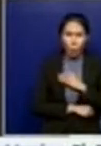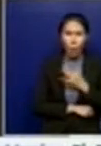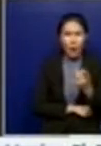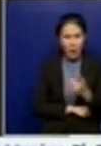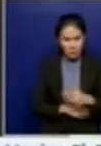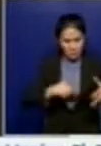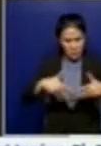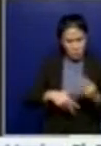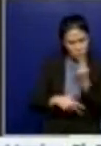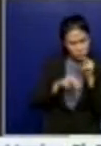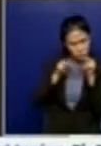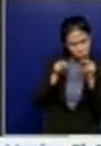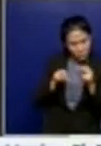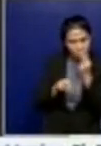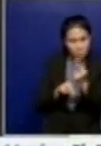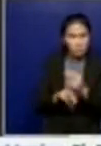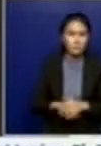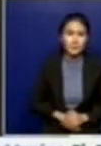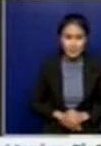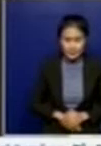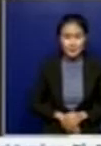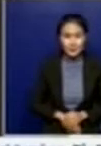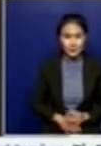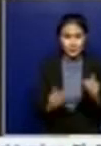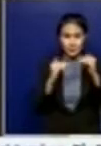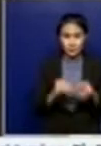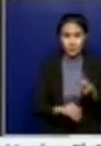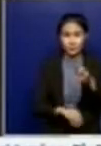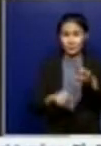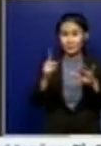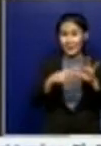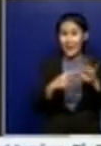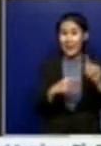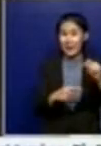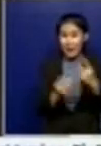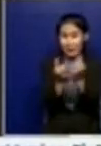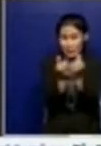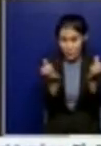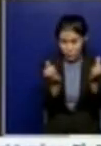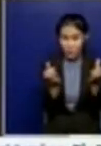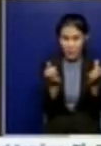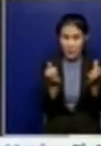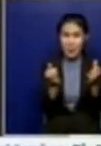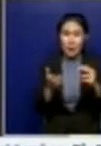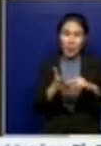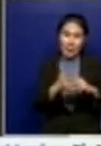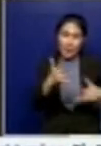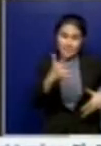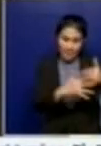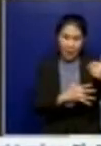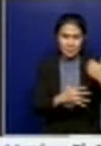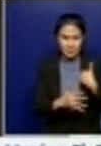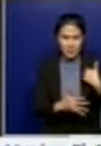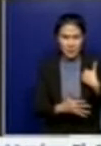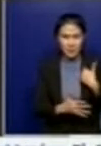ก็เองนะครับพอร่างรัฐธรรมนูญฉบับนี้ผ่านประชามติเรียบร้อยนะครับก็มีปรมาจ